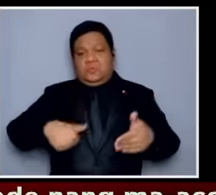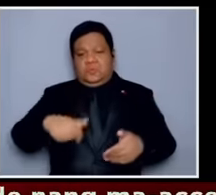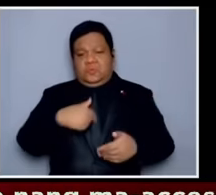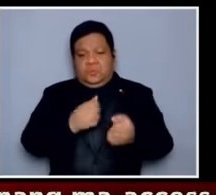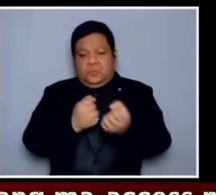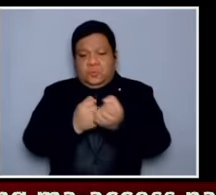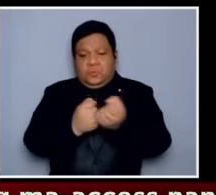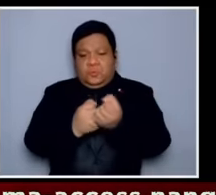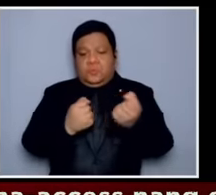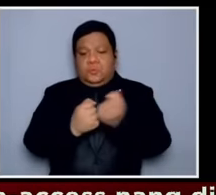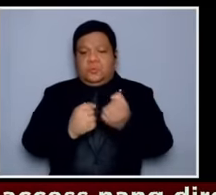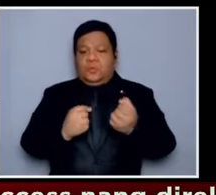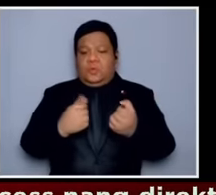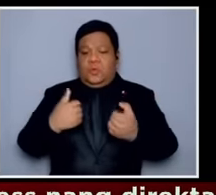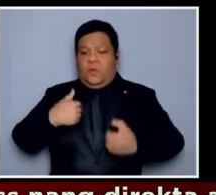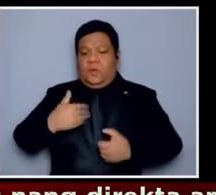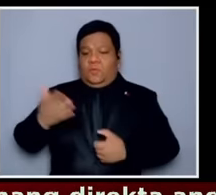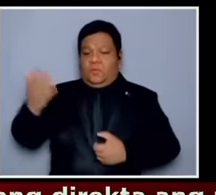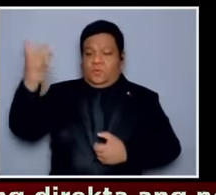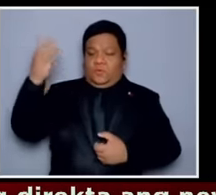pa atong 2005.